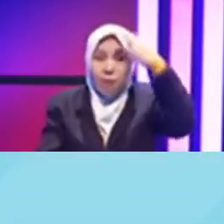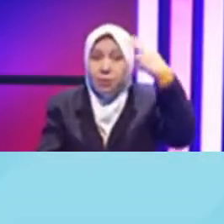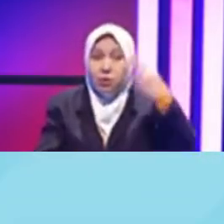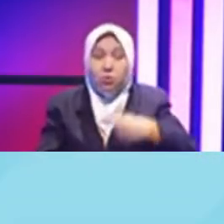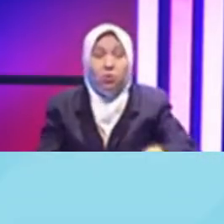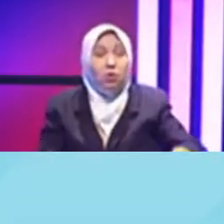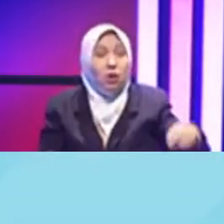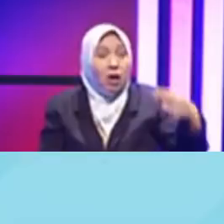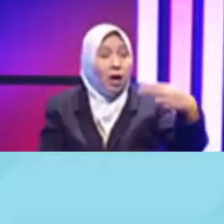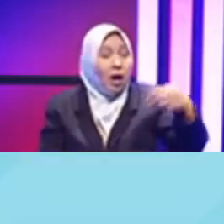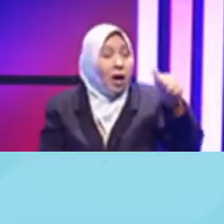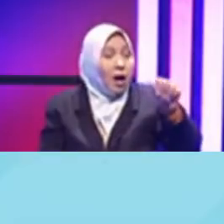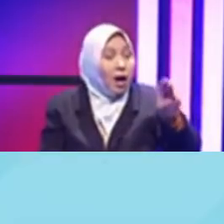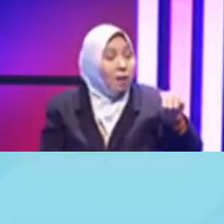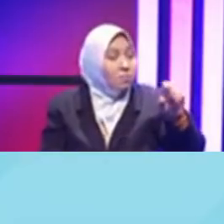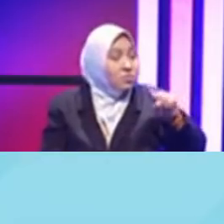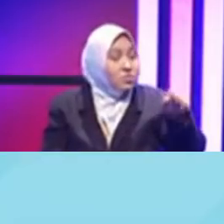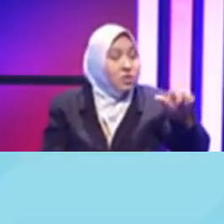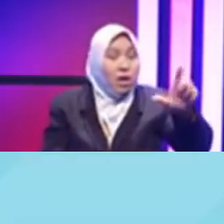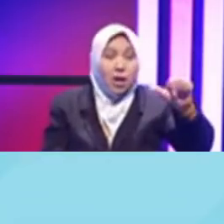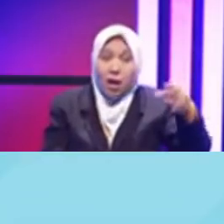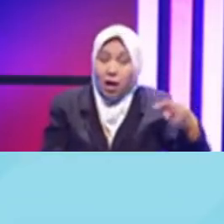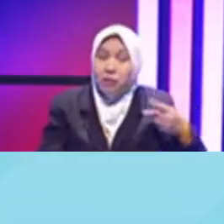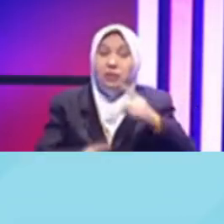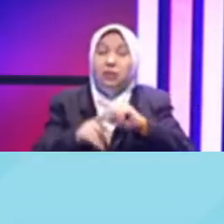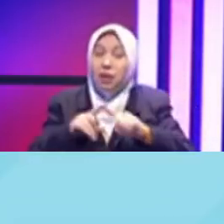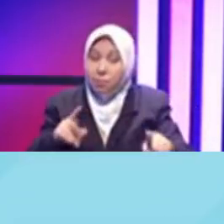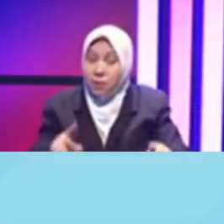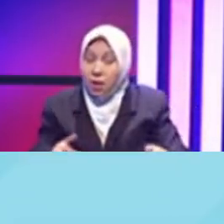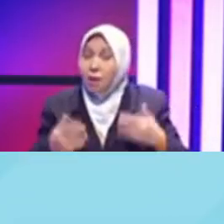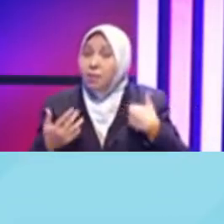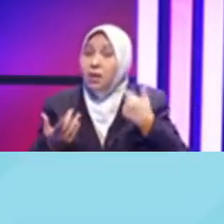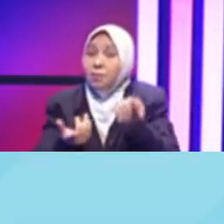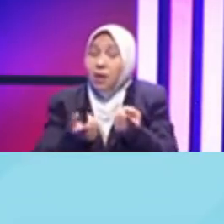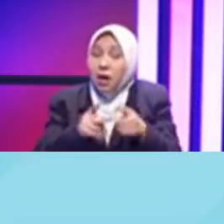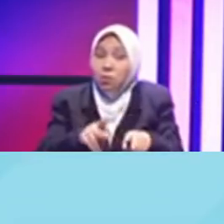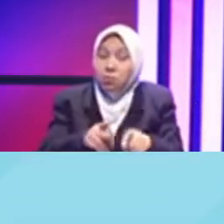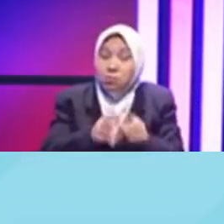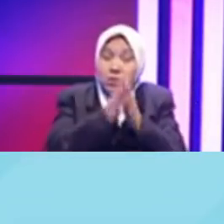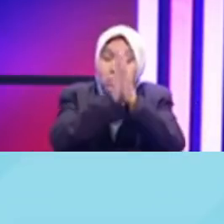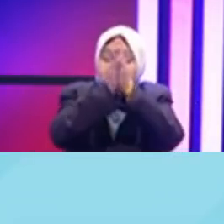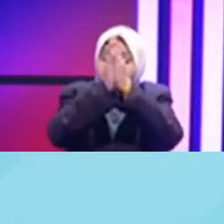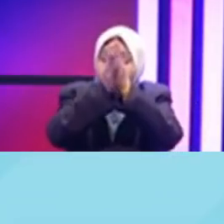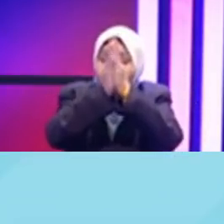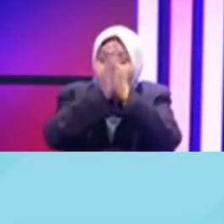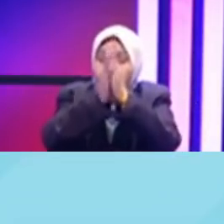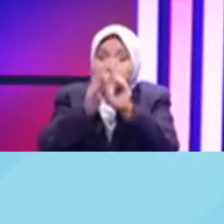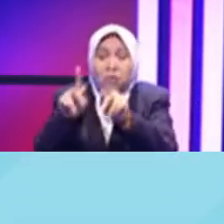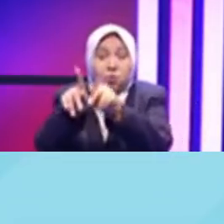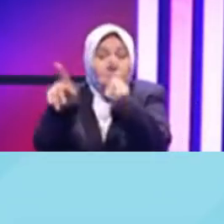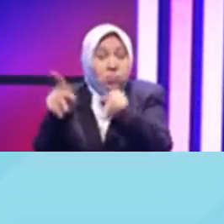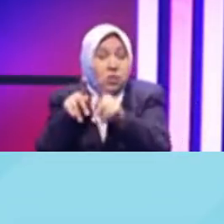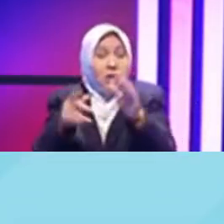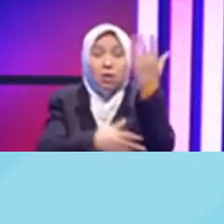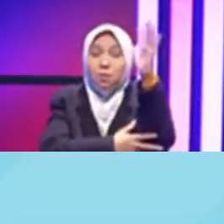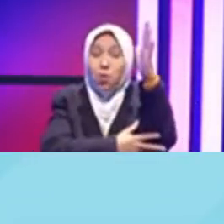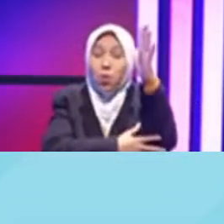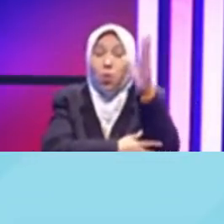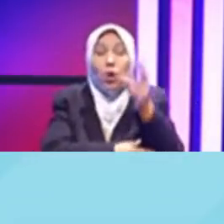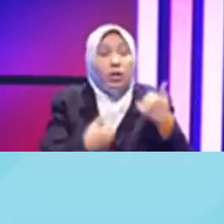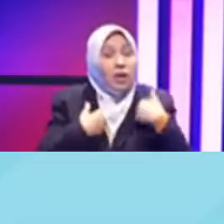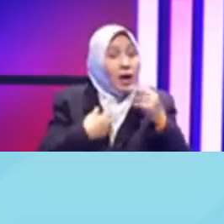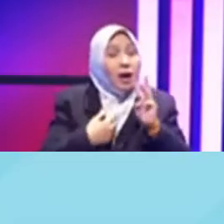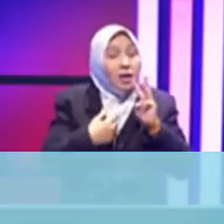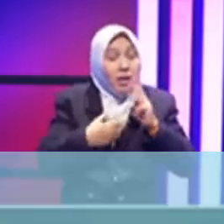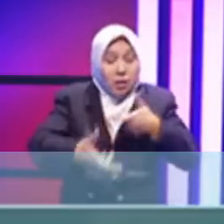dengar nama Nabi Hanzalah, ya. Tetapi apa yang berlaku ialah bila mereka menyembah kepada satu kawasan, ada pokok, ada air di sekeliling,